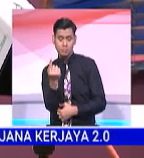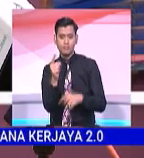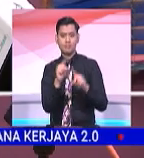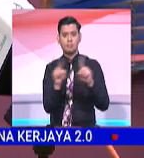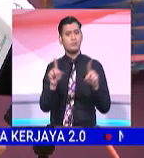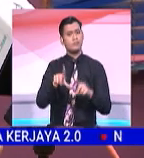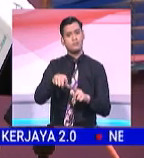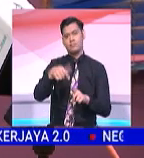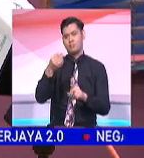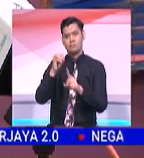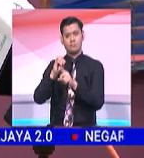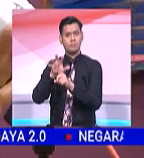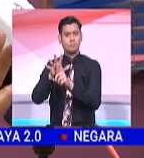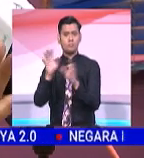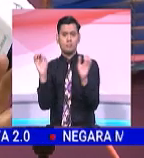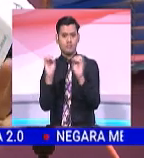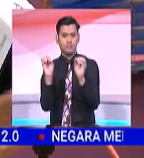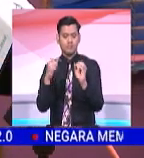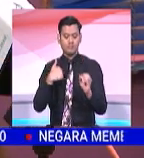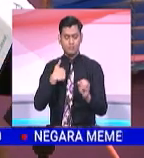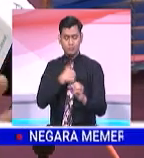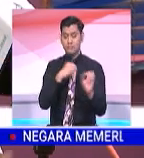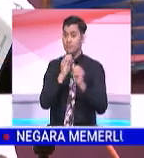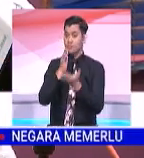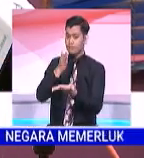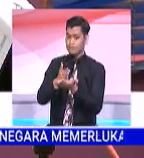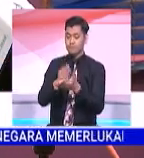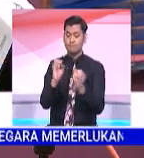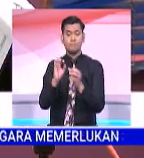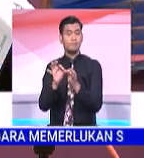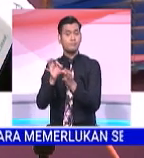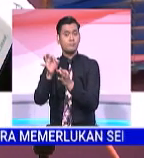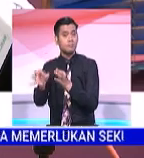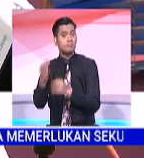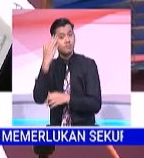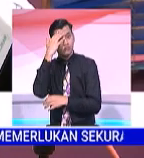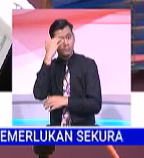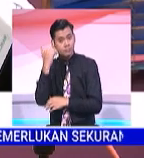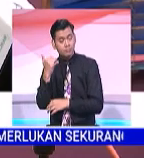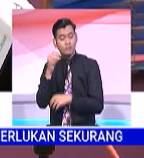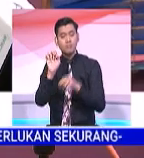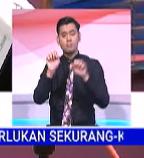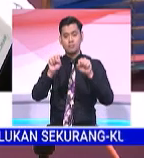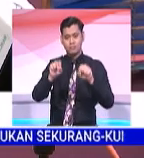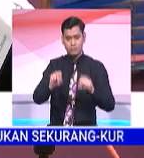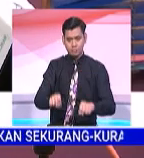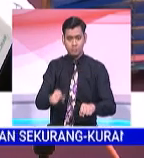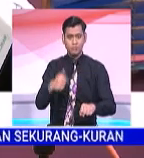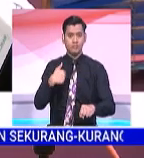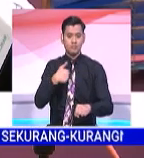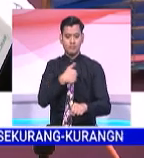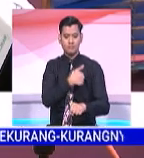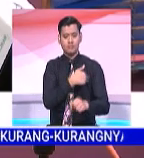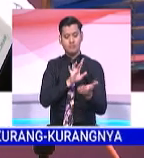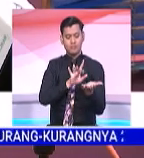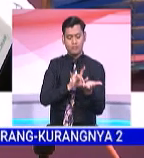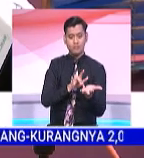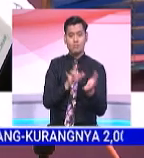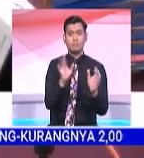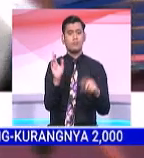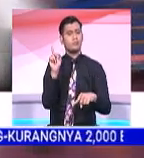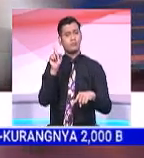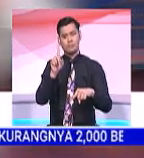1.29. Ia diikuti Labuan dengan 1.24 dan Putrajaya 1.14. Perlis merekodkan